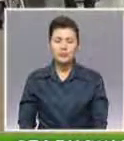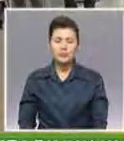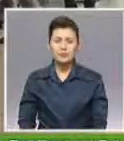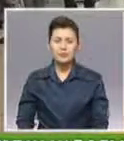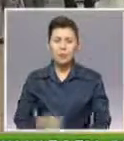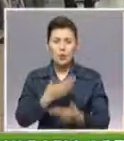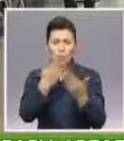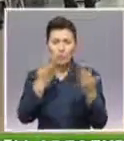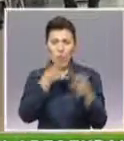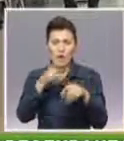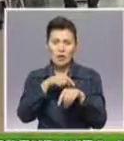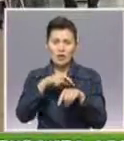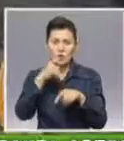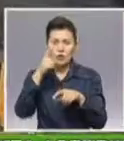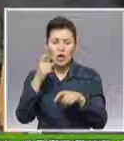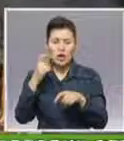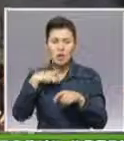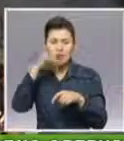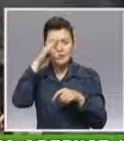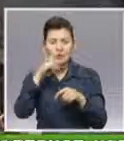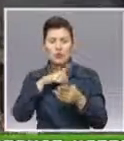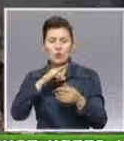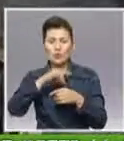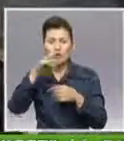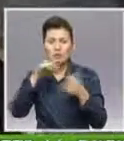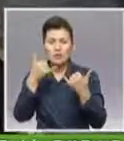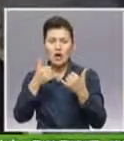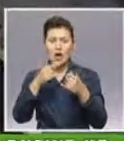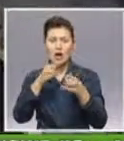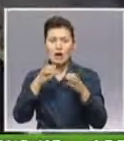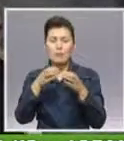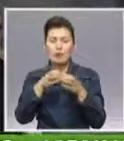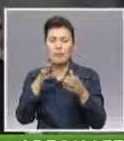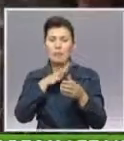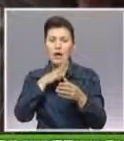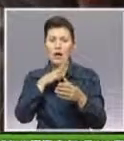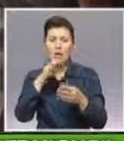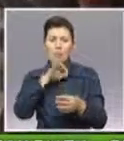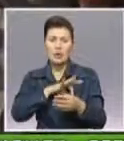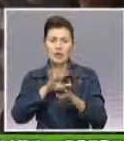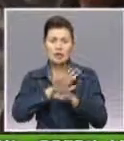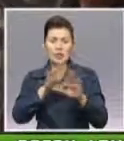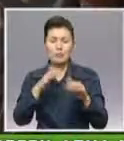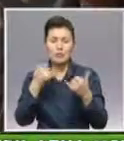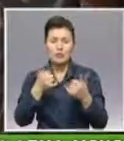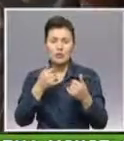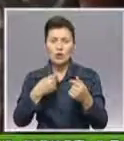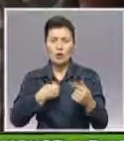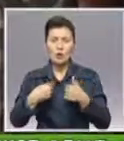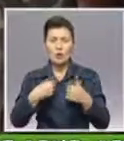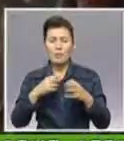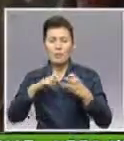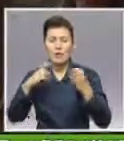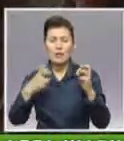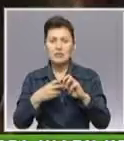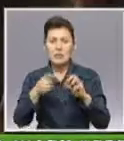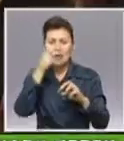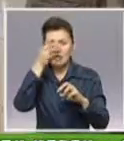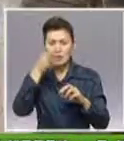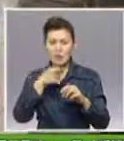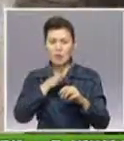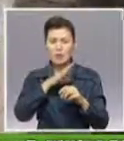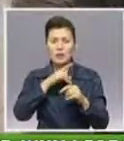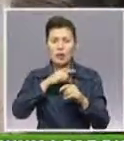Осы уақытта жүздеген қазақстандық жолаушылар Люфганза әуе компаниясының рейстерін пайдалана алмай әлекке түсті. Мәселе неміс